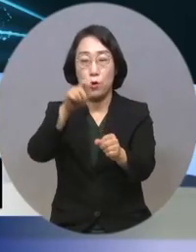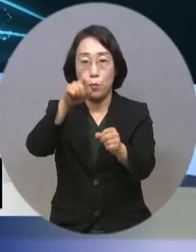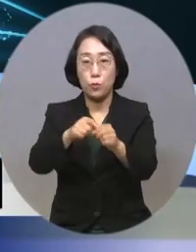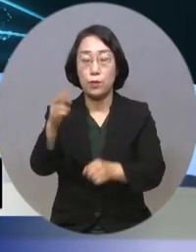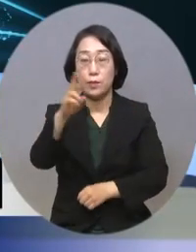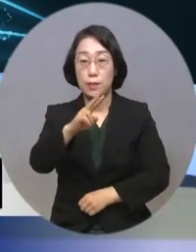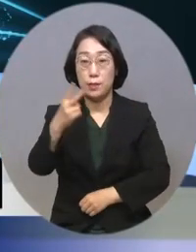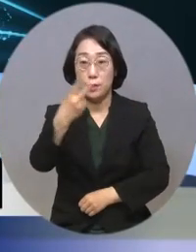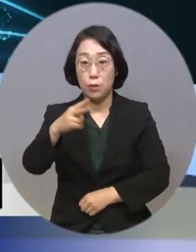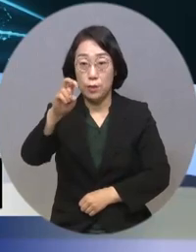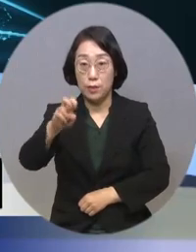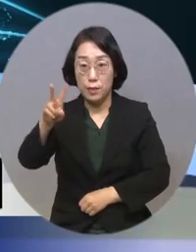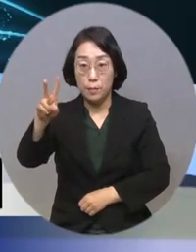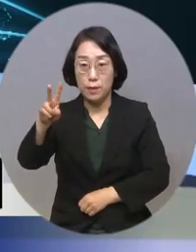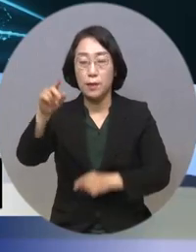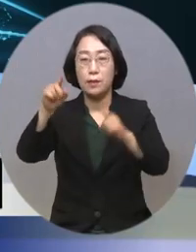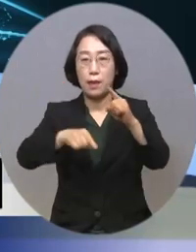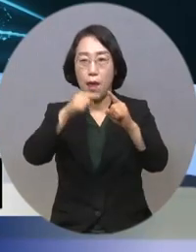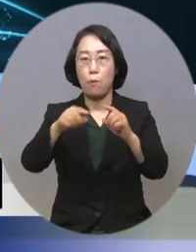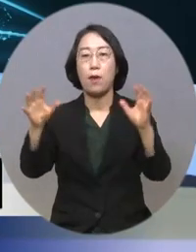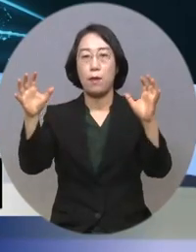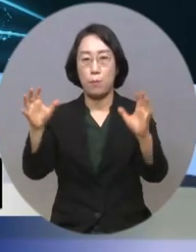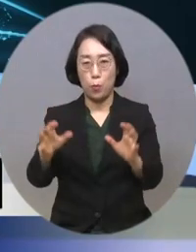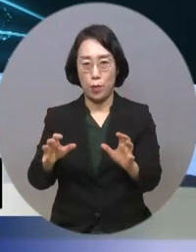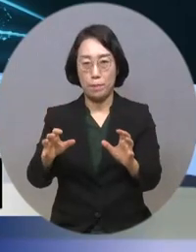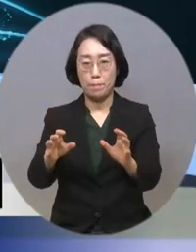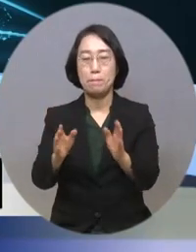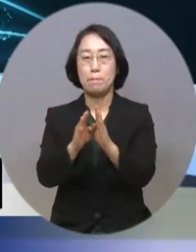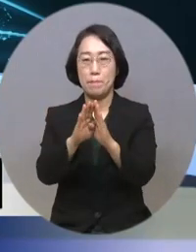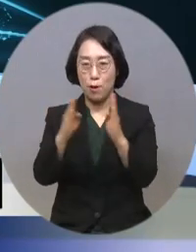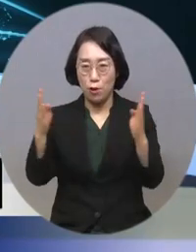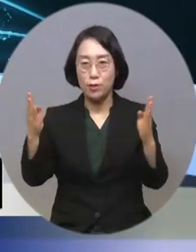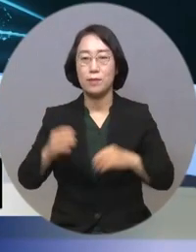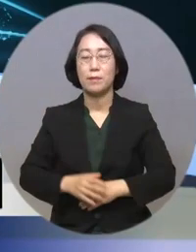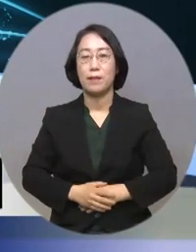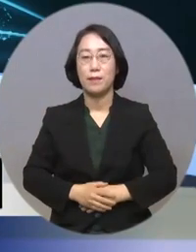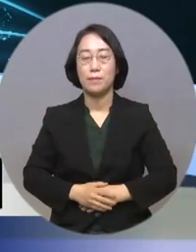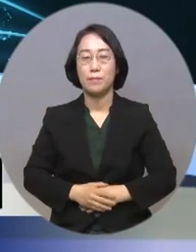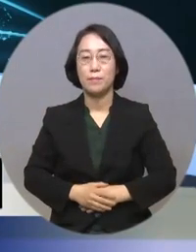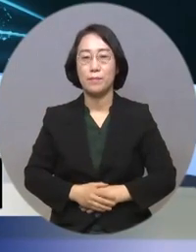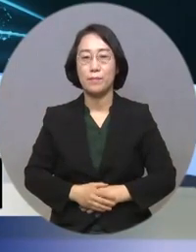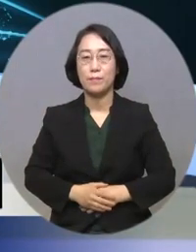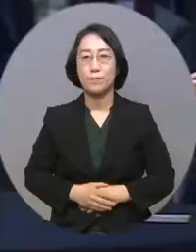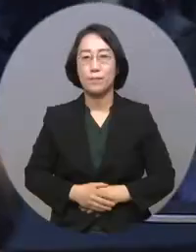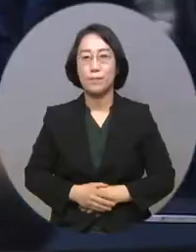장애인 고용촉진대회가 열렸습니다. 자세한 소식 박성용 기자가 전합니다.